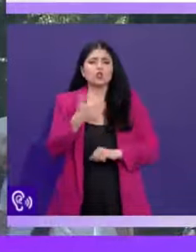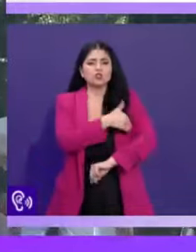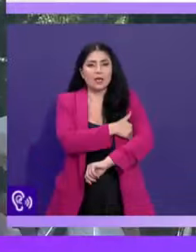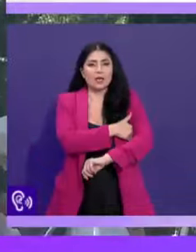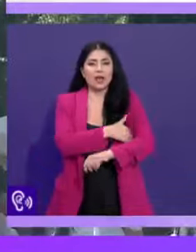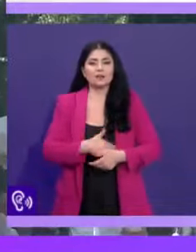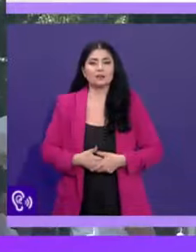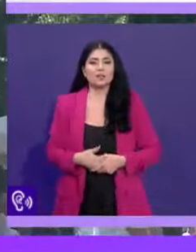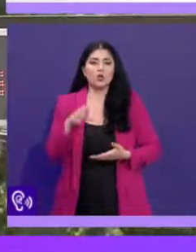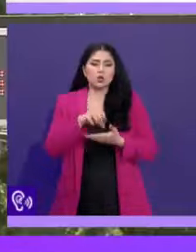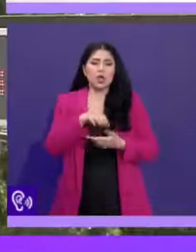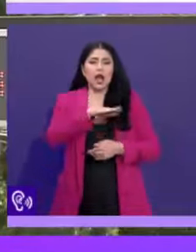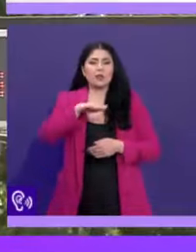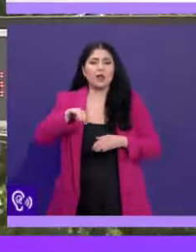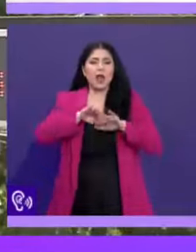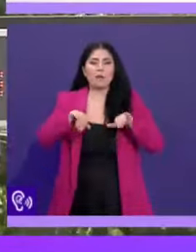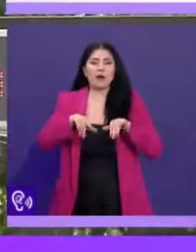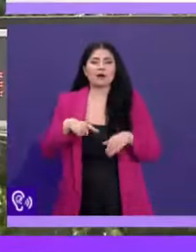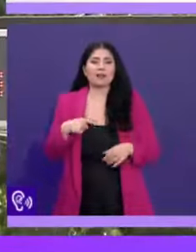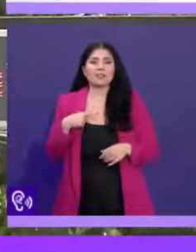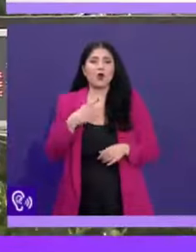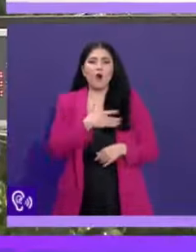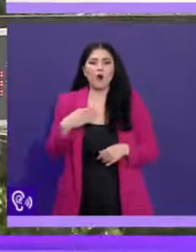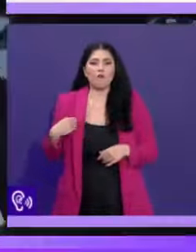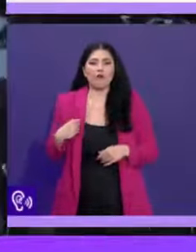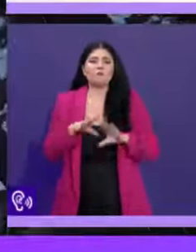grade, în zona litoralului reprezintă o vreme